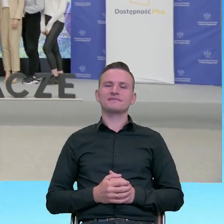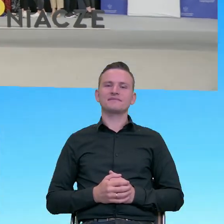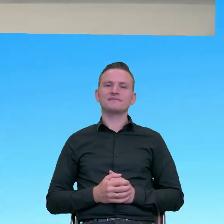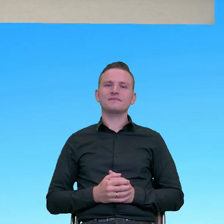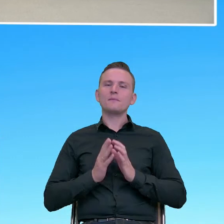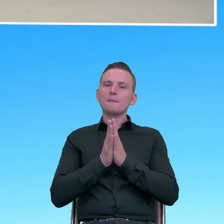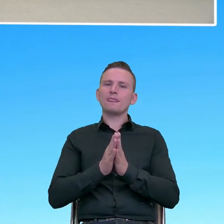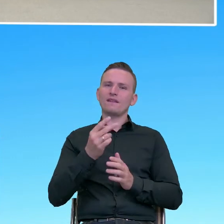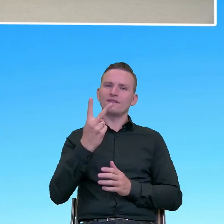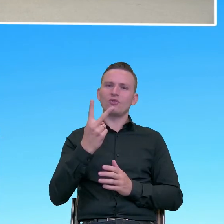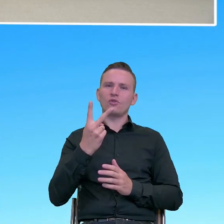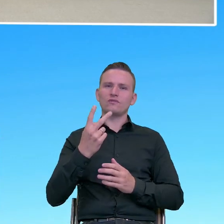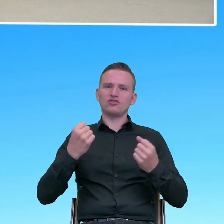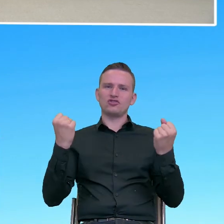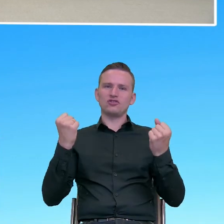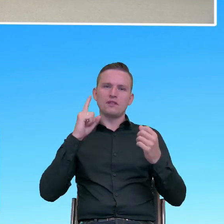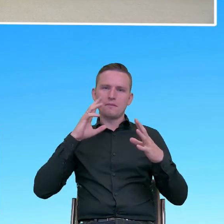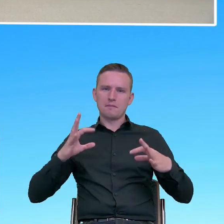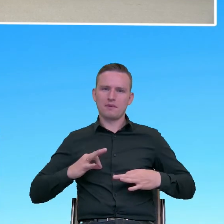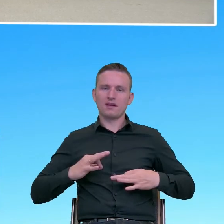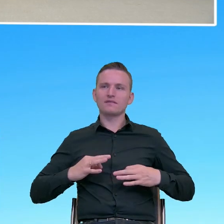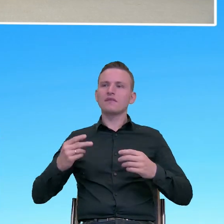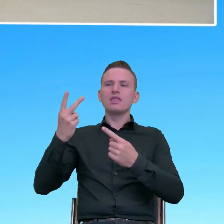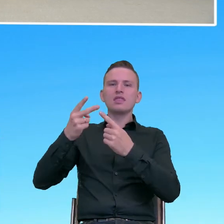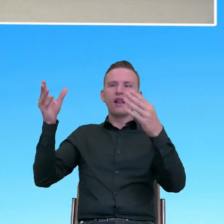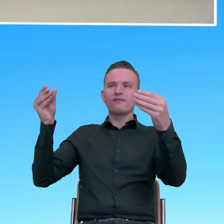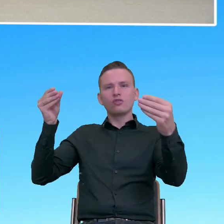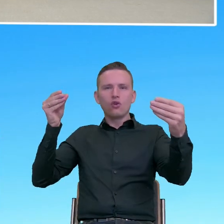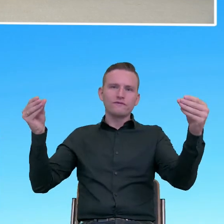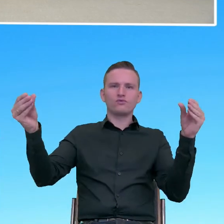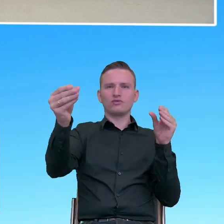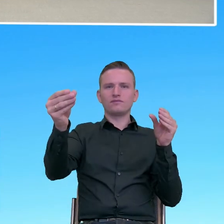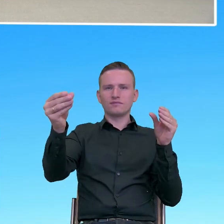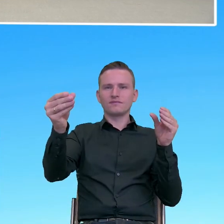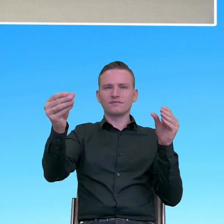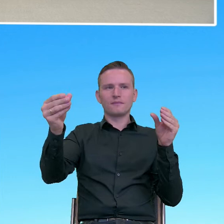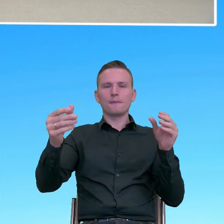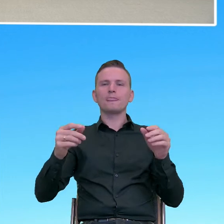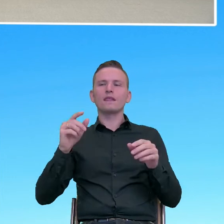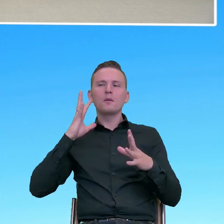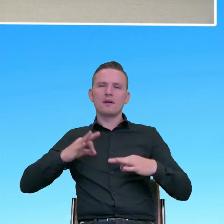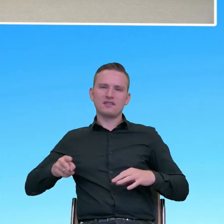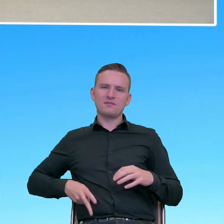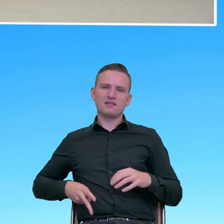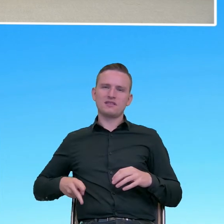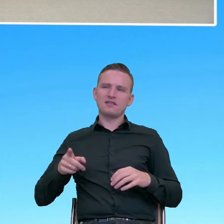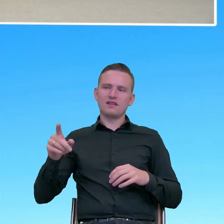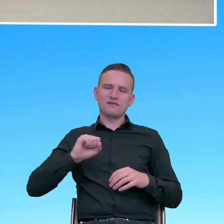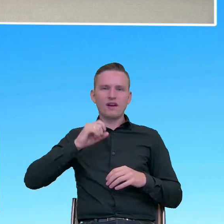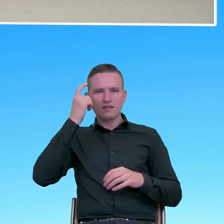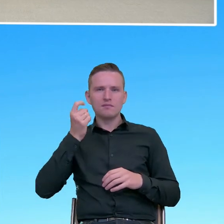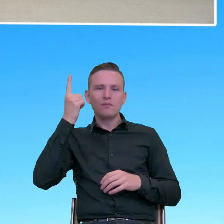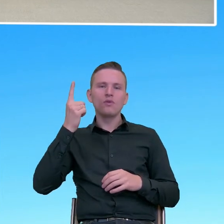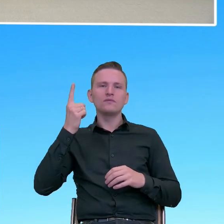Poproszę dwóch silnych panów. Odwrócimy ten telewizor, bo pani minister ma rację, że tak będzie najfajniej. Bo to jest najprostsze